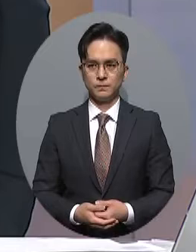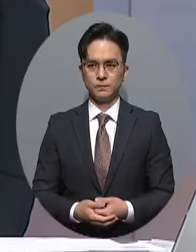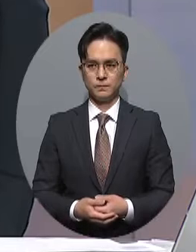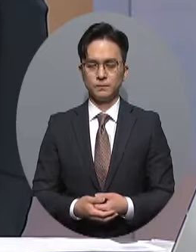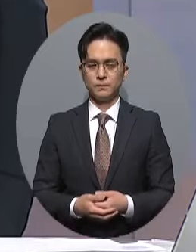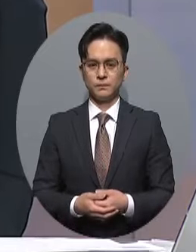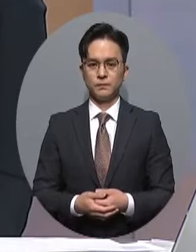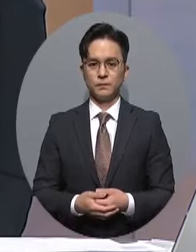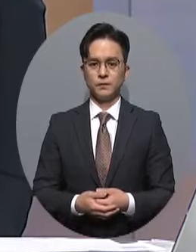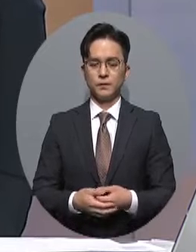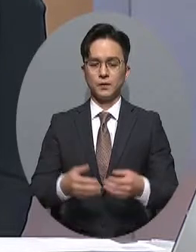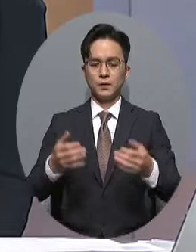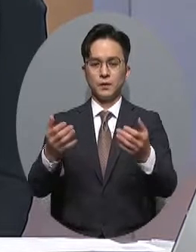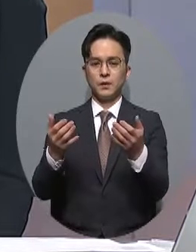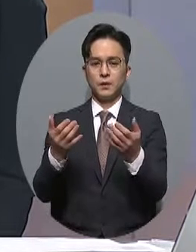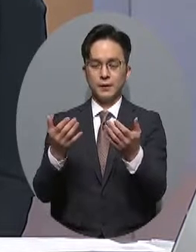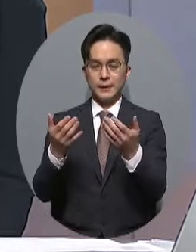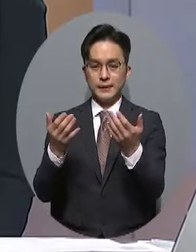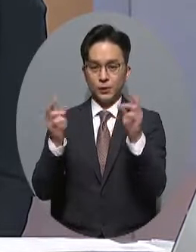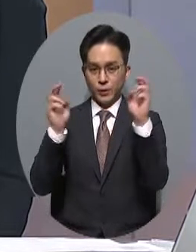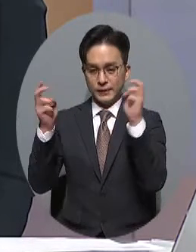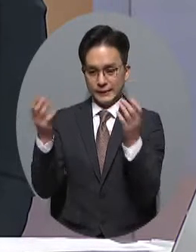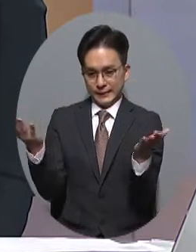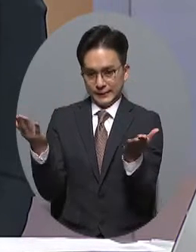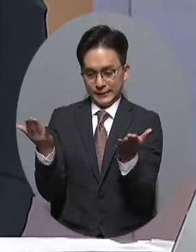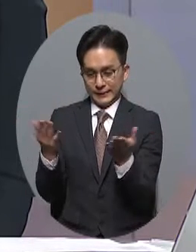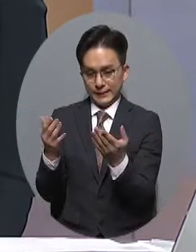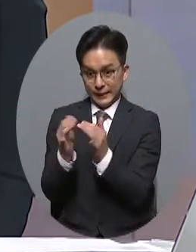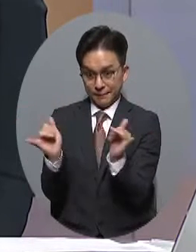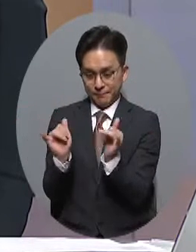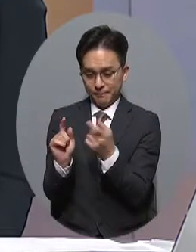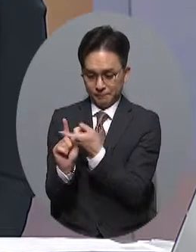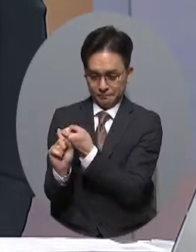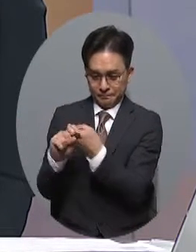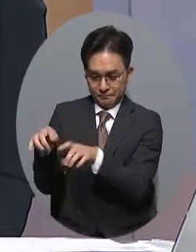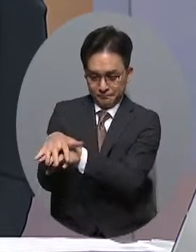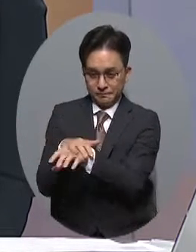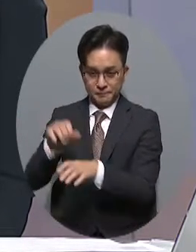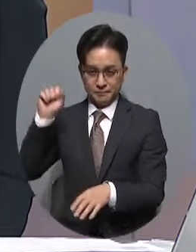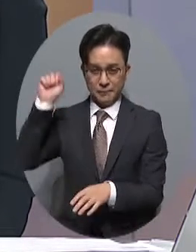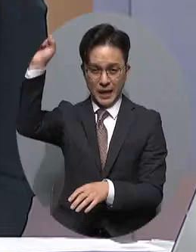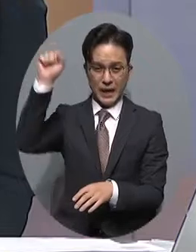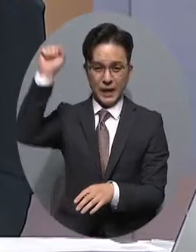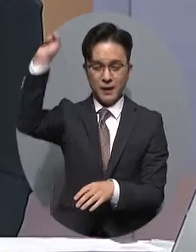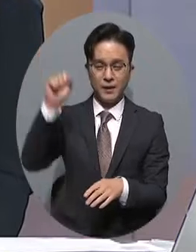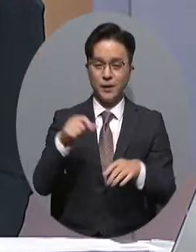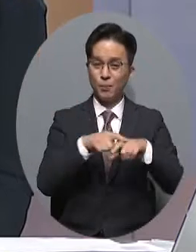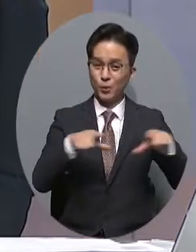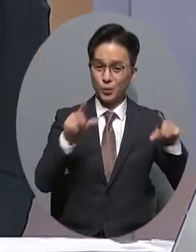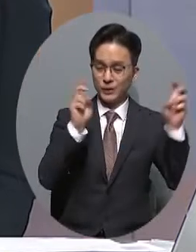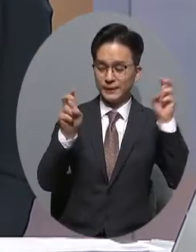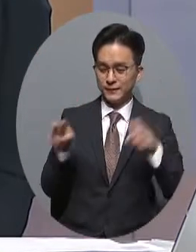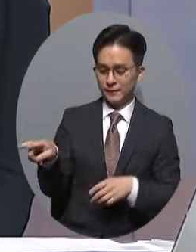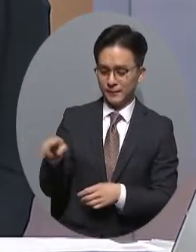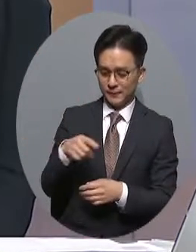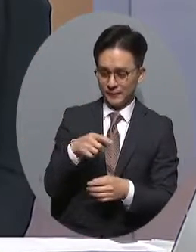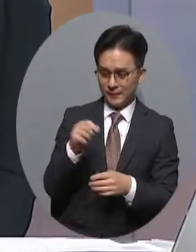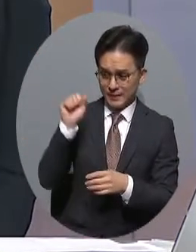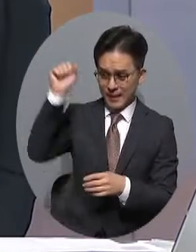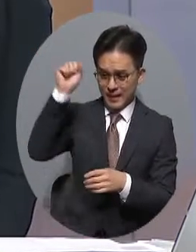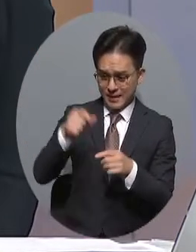보신대로 노조가 파업을 해도 기업이 손해배상 청구를 못하게 하는 이른바 노란 봉투법 찬반 논란이 커지고